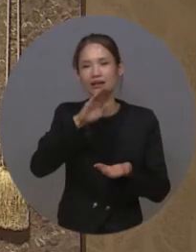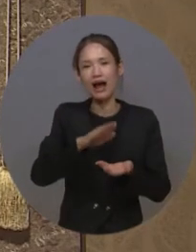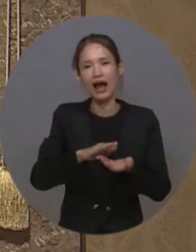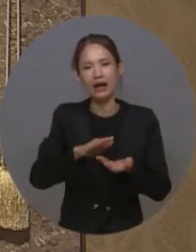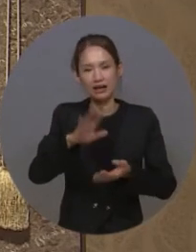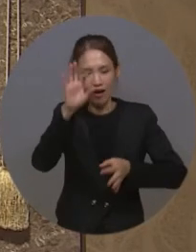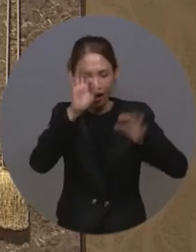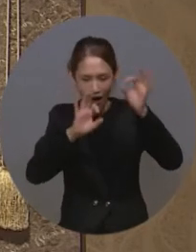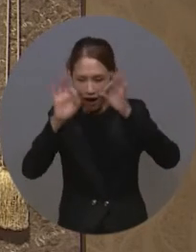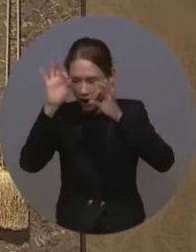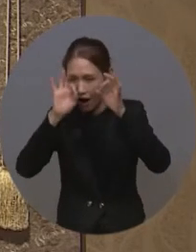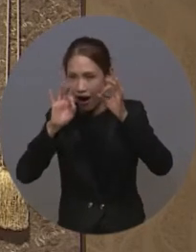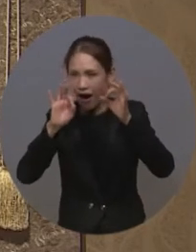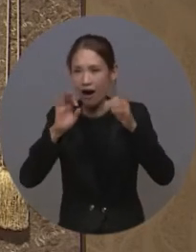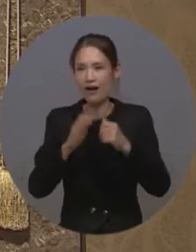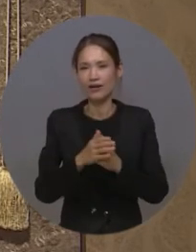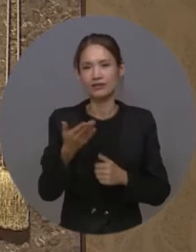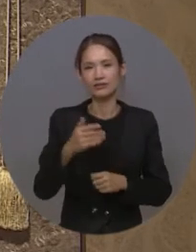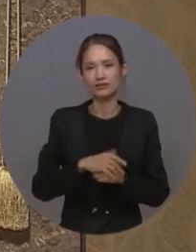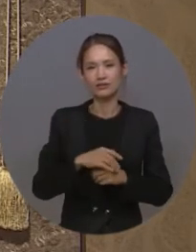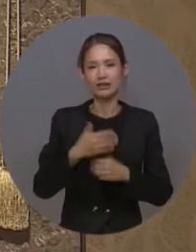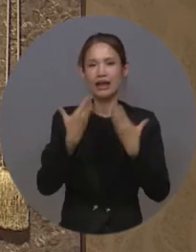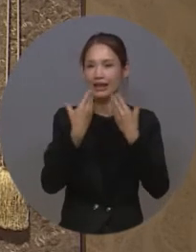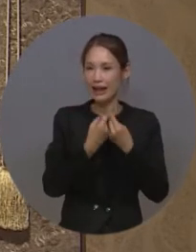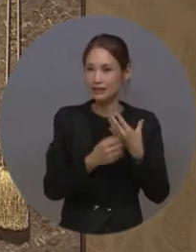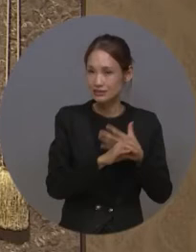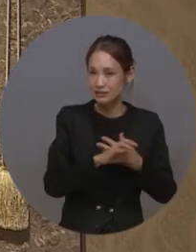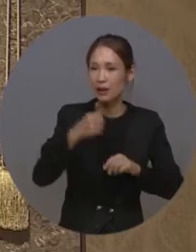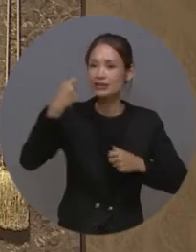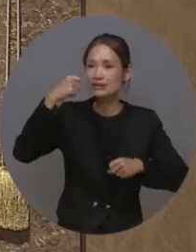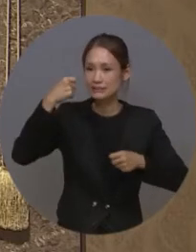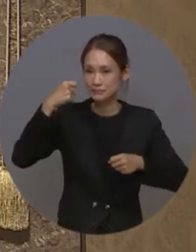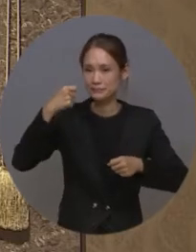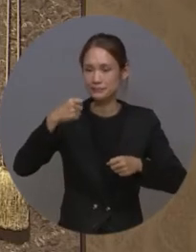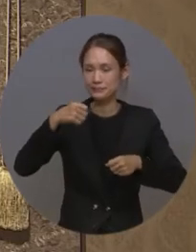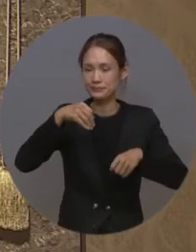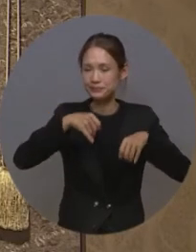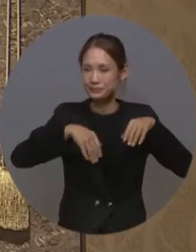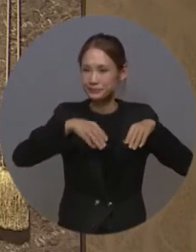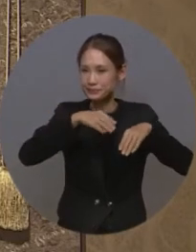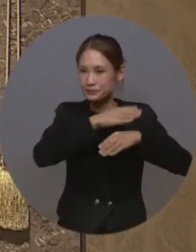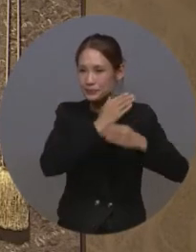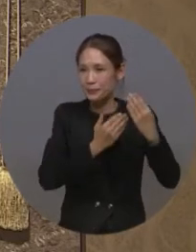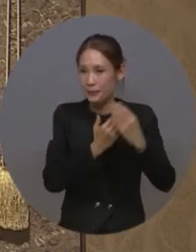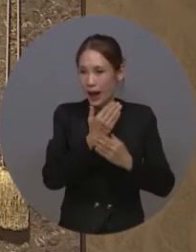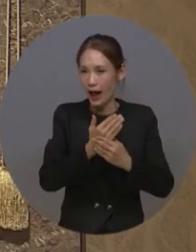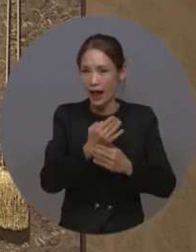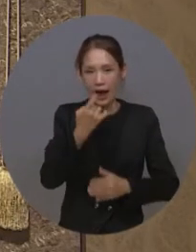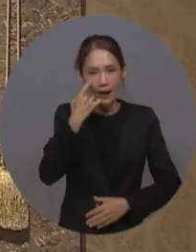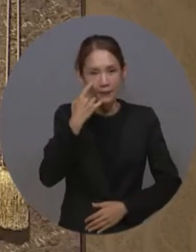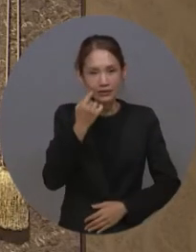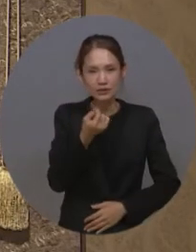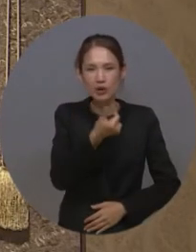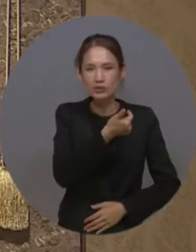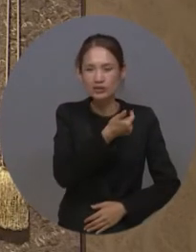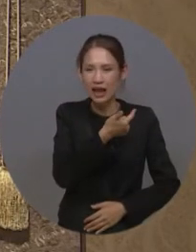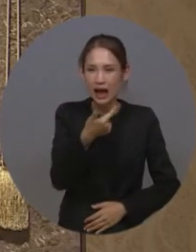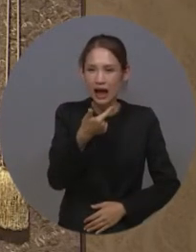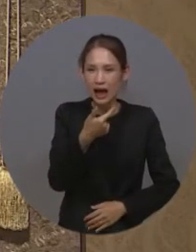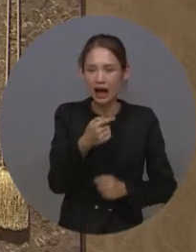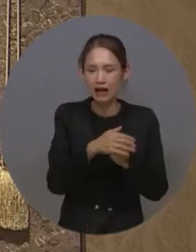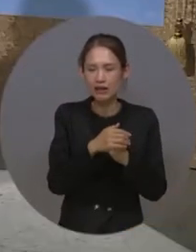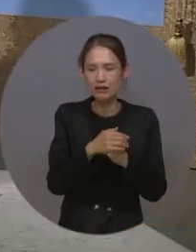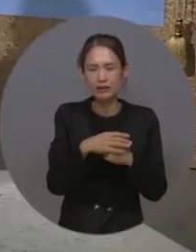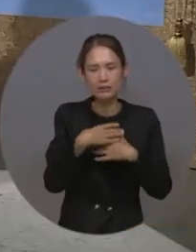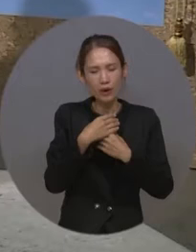그렇게 찾더라구요 4 근데 신발을 생각해 볼게요 자 어 작은 신발 되게 불편하지 않아요 그러면 제 큰 신발을 살며